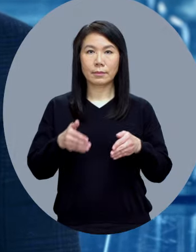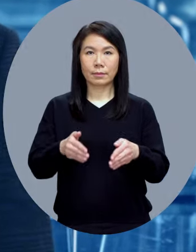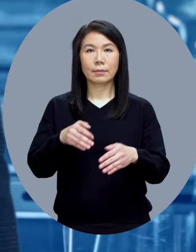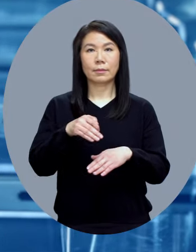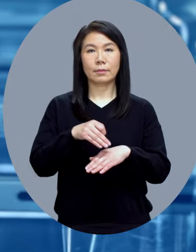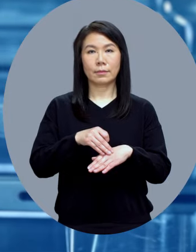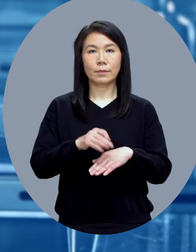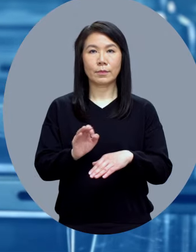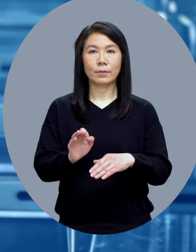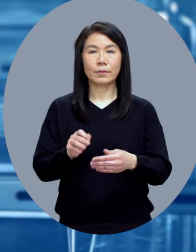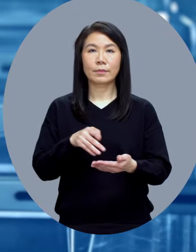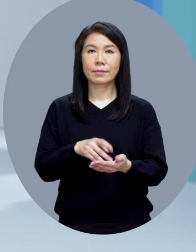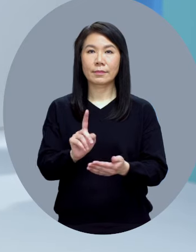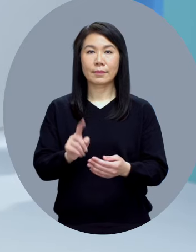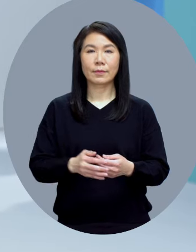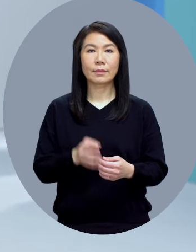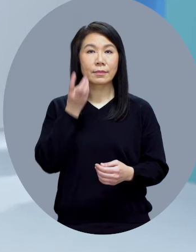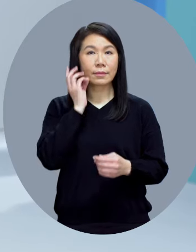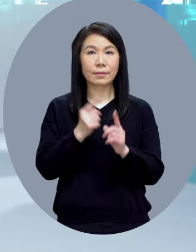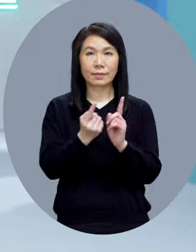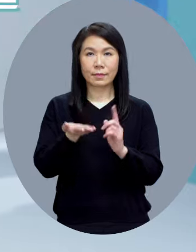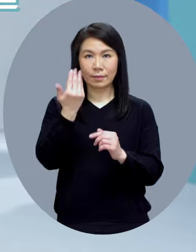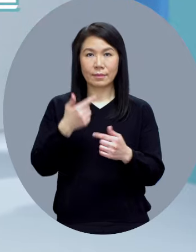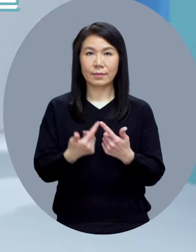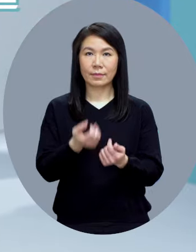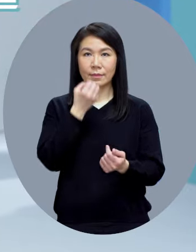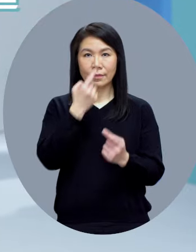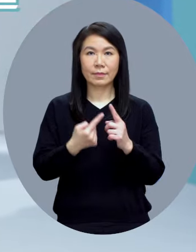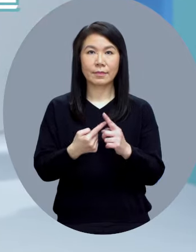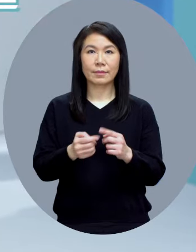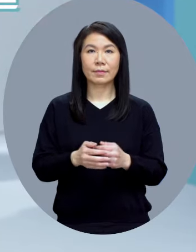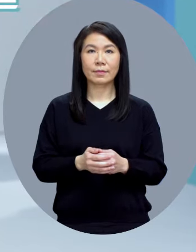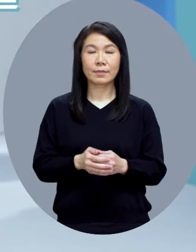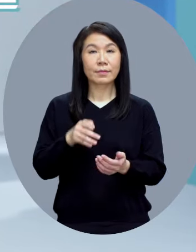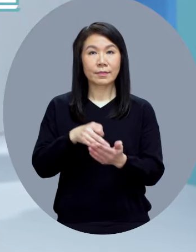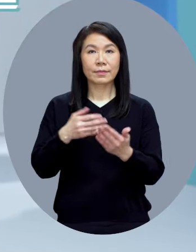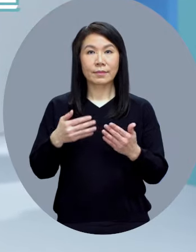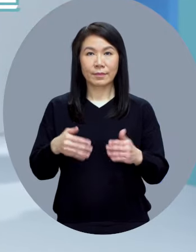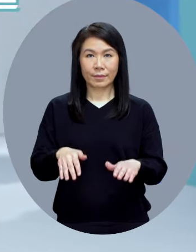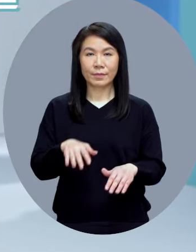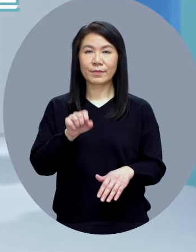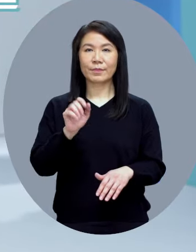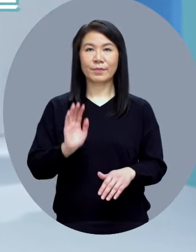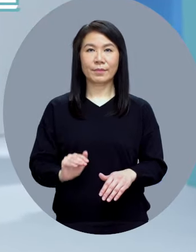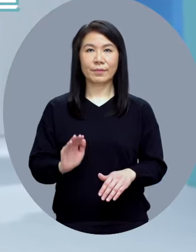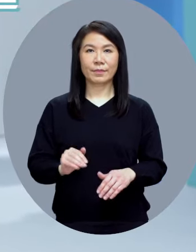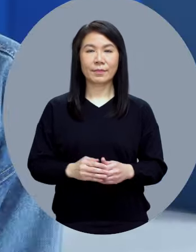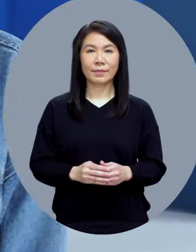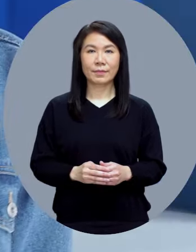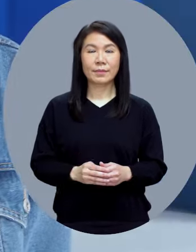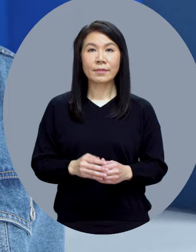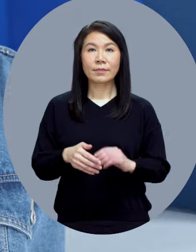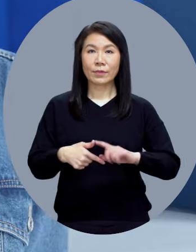点样登记非足式医导？ 11岁或以上合资格香港居民，登记后就可以使用非足式医